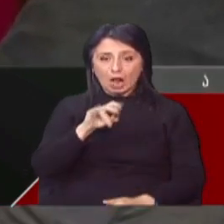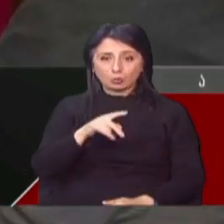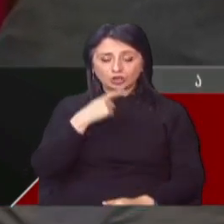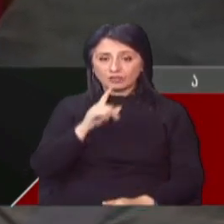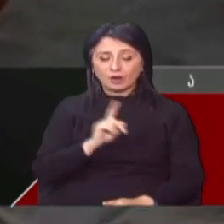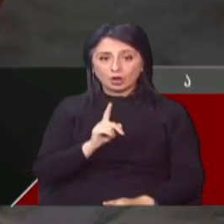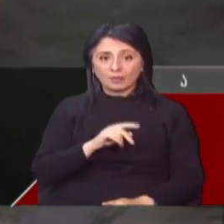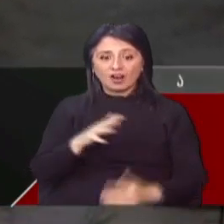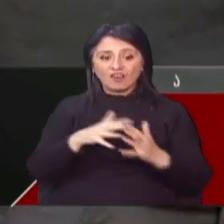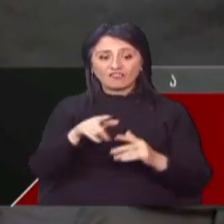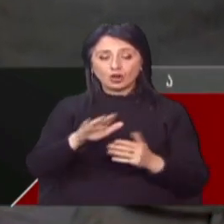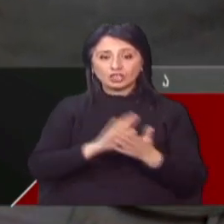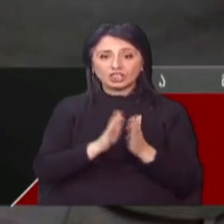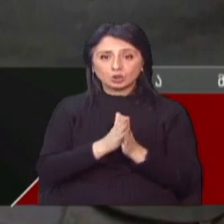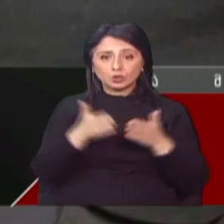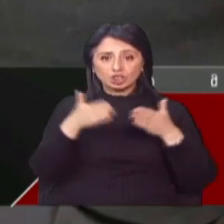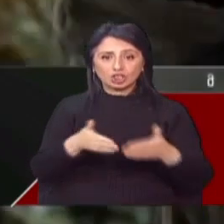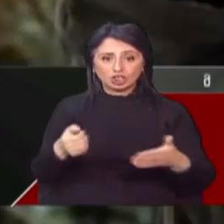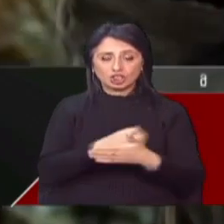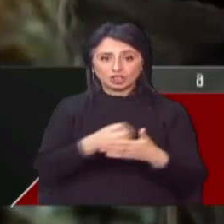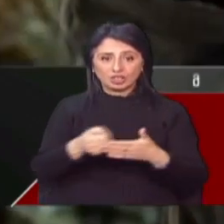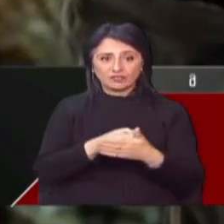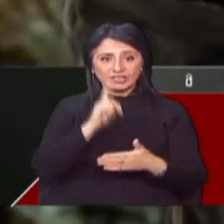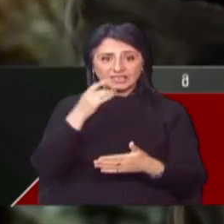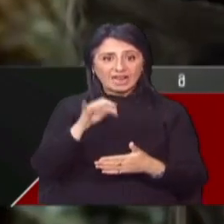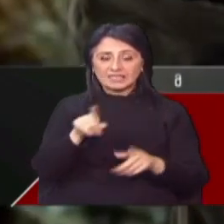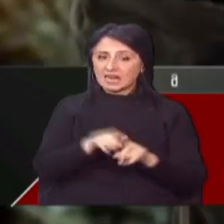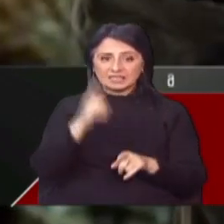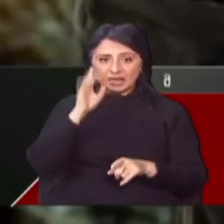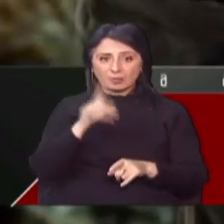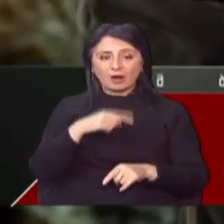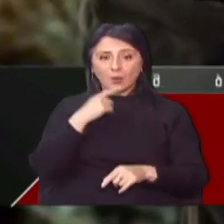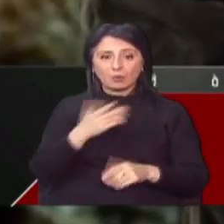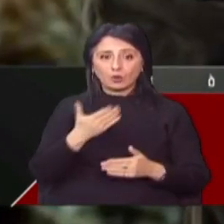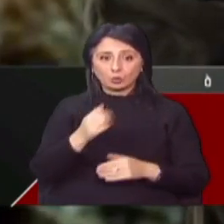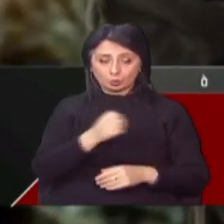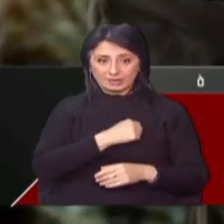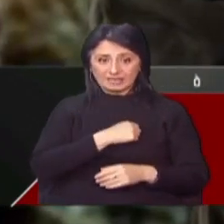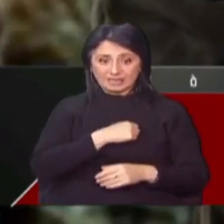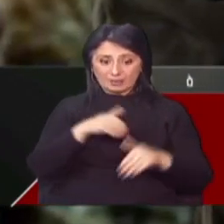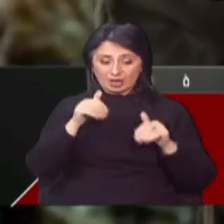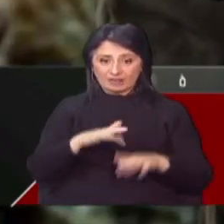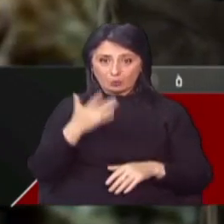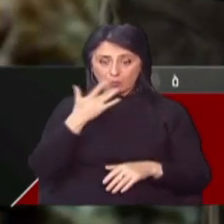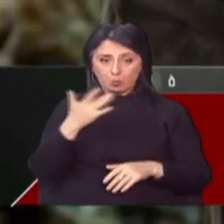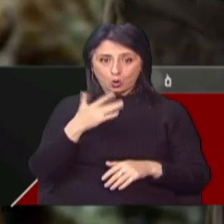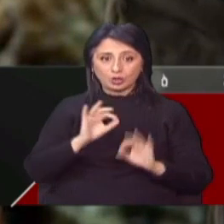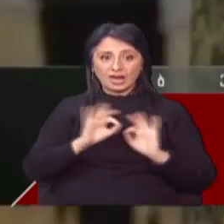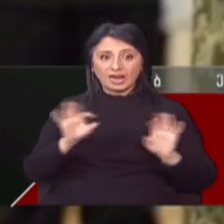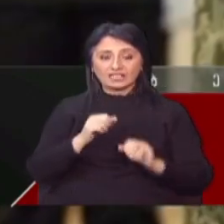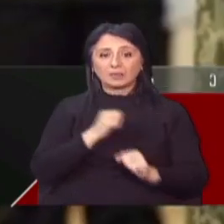თქვა, რომ ფრონტზე სიტუაცია ჩიხში შევიდა. ზელენსკი ასე არ ფიქრობს და ამბობს, რომ თუ სამხედრომ გადაწყვიტა, რომ პოლიტიკური